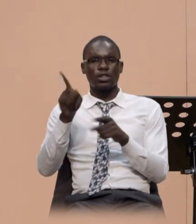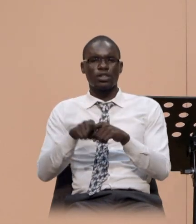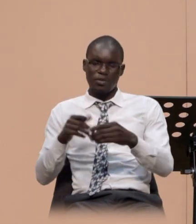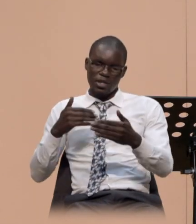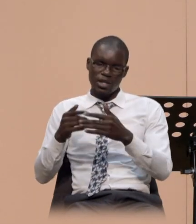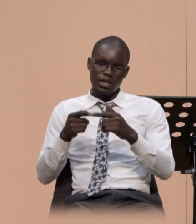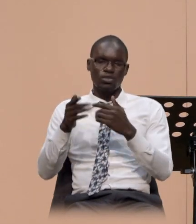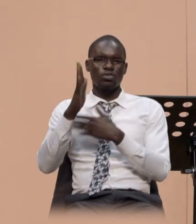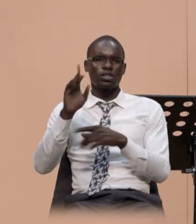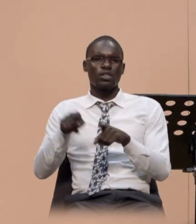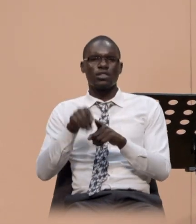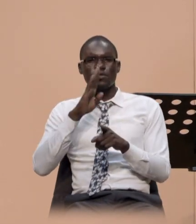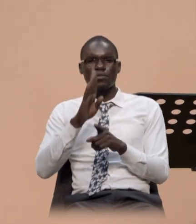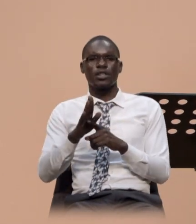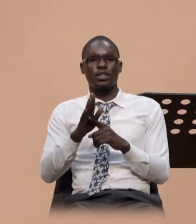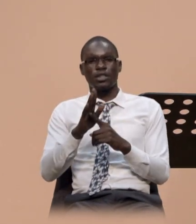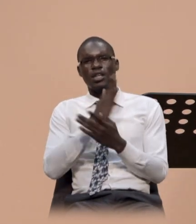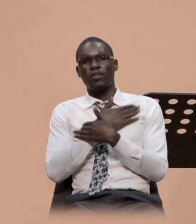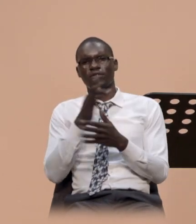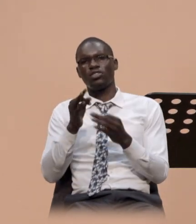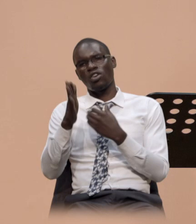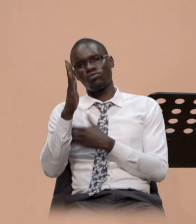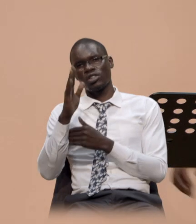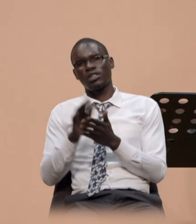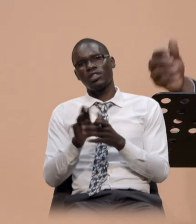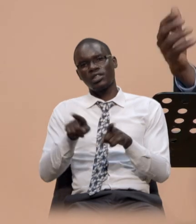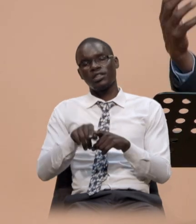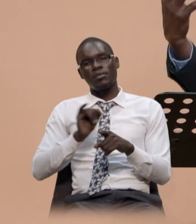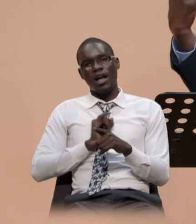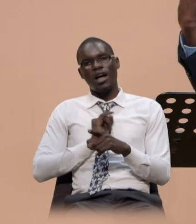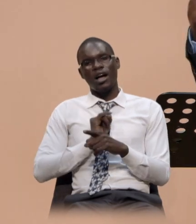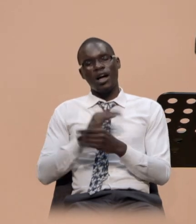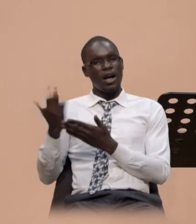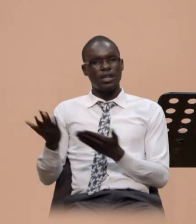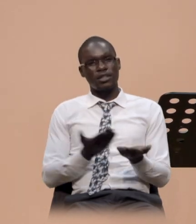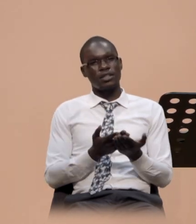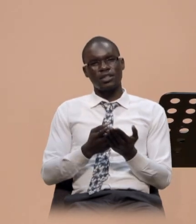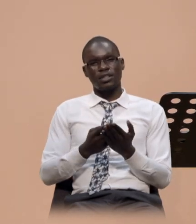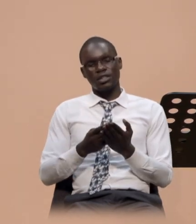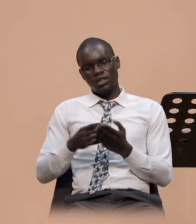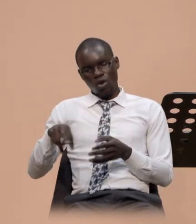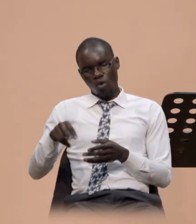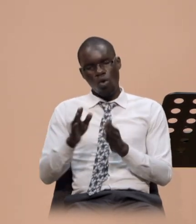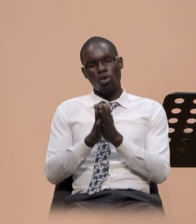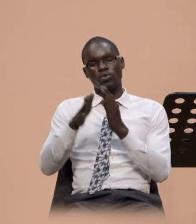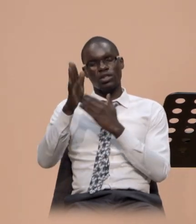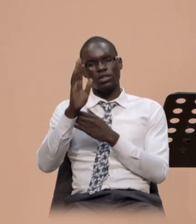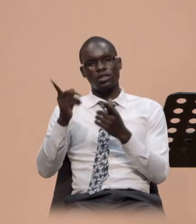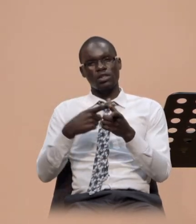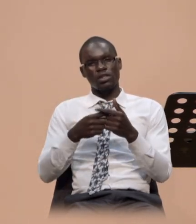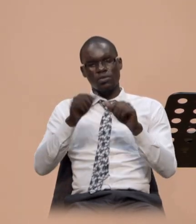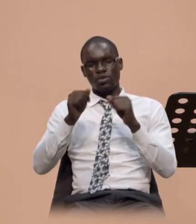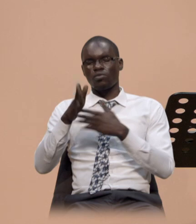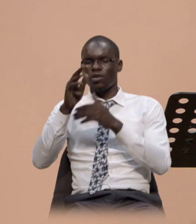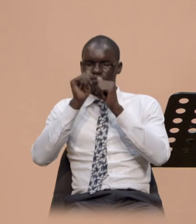Mungu, kuwa mtumishi wa Mungu, kutembea pamoja na Mungu. Hivyo nakukaribisha ya kwamba tembea pamoja na Mungu, na hivyo Mungu